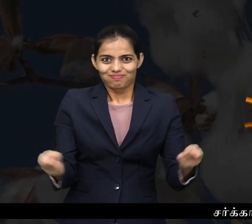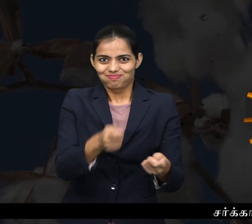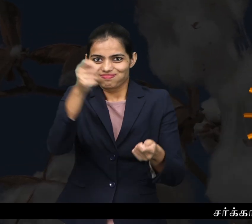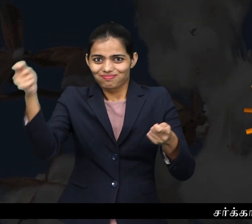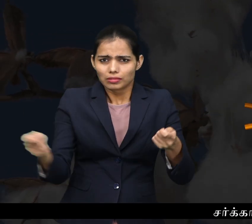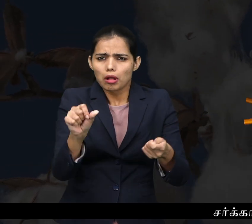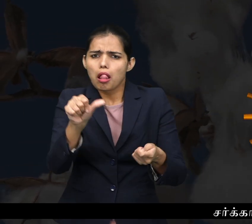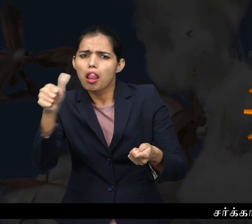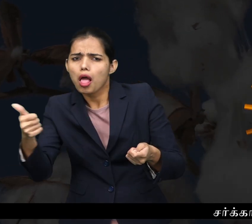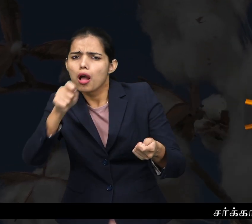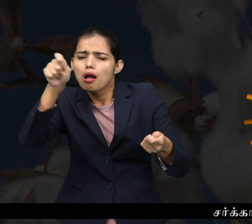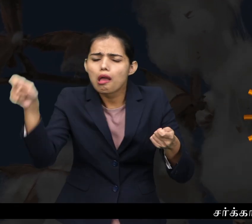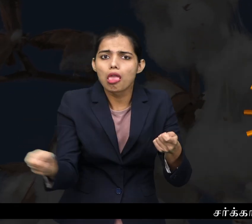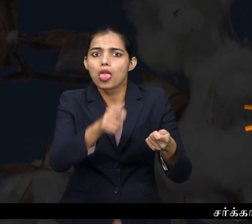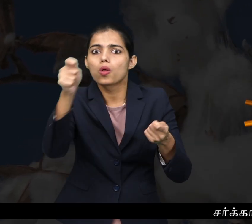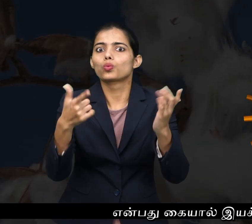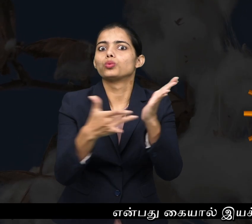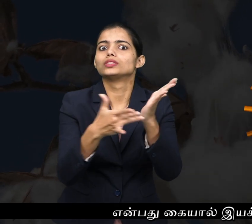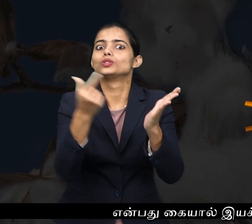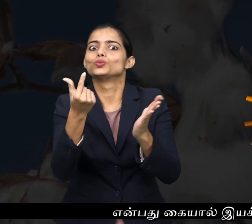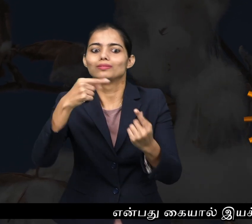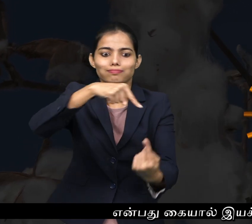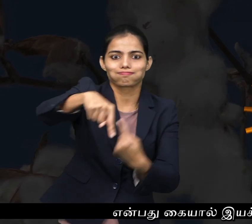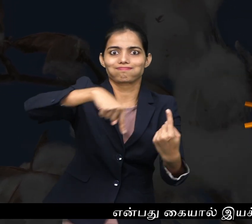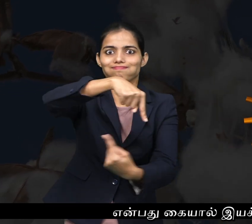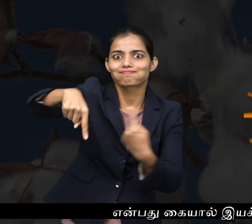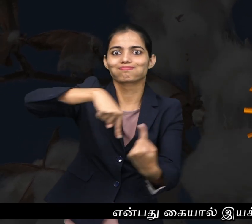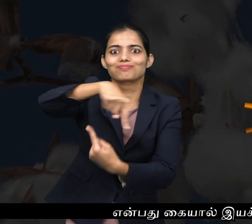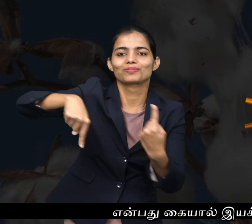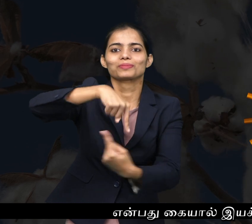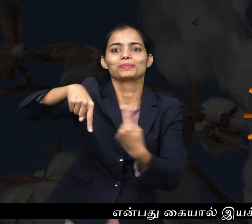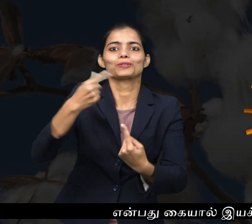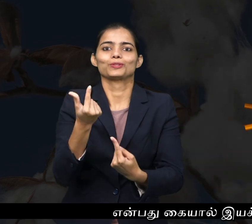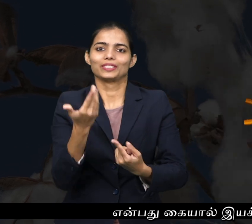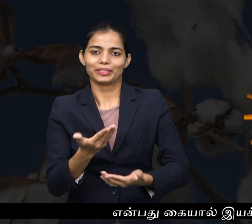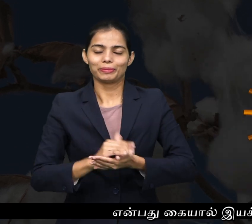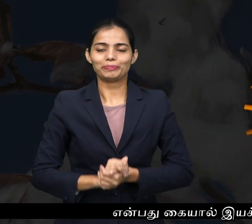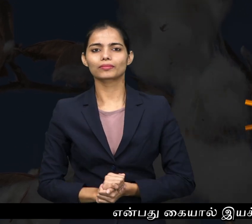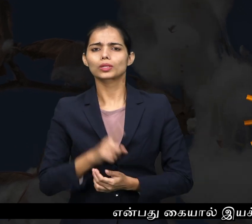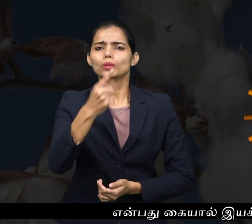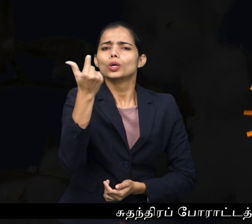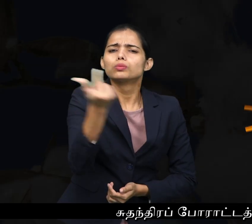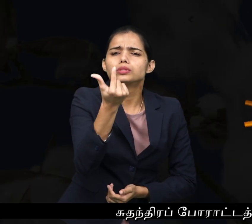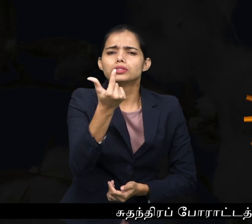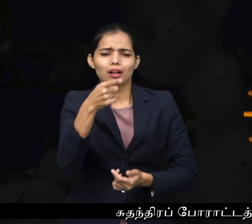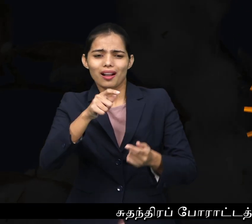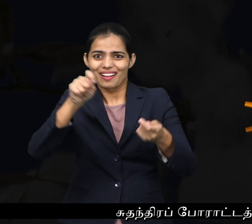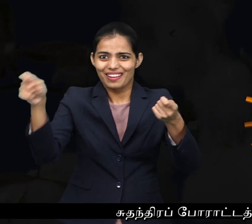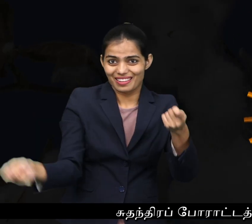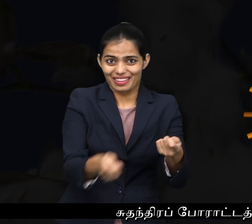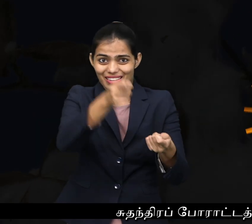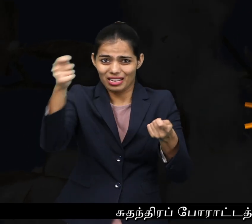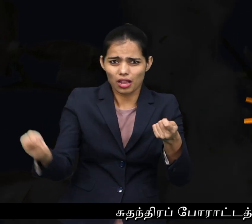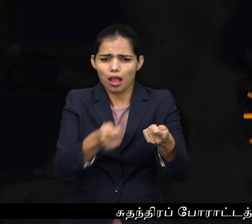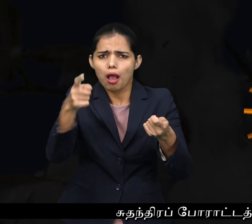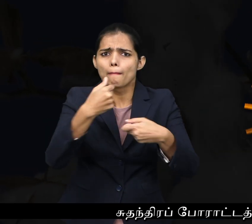சர்க்கா அல்லது கைராட்டினம் என்பது கையில் இயக்கப்படும் மற்றொரு கருவியாகும். சுதந்திர